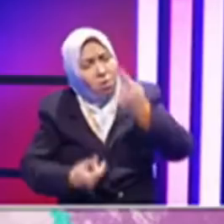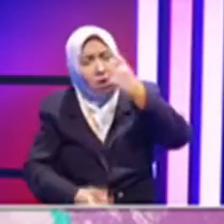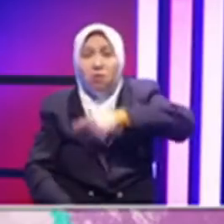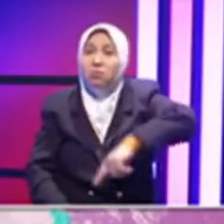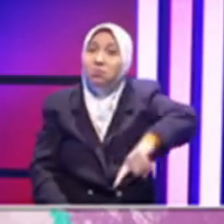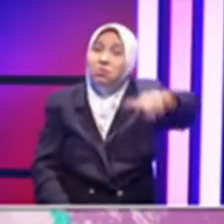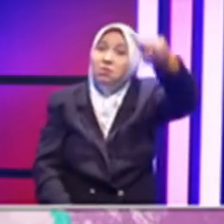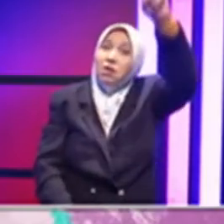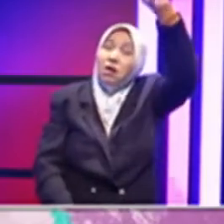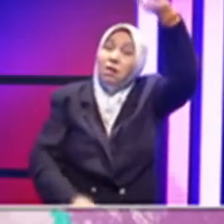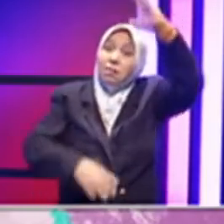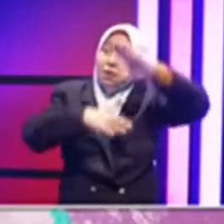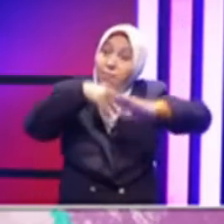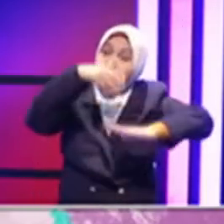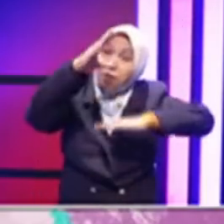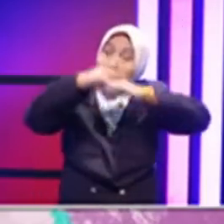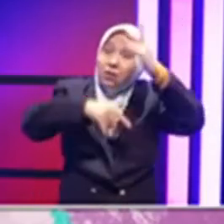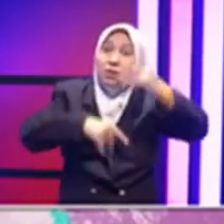كيف بنيناها